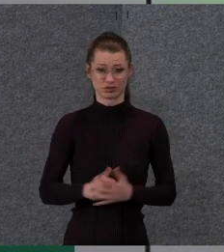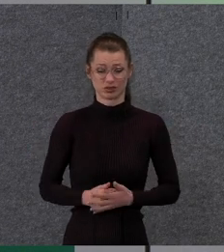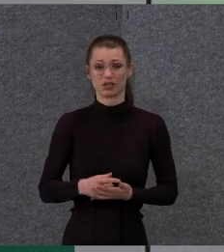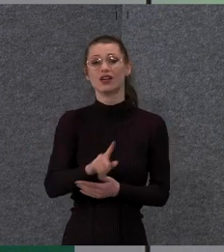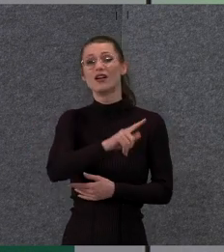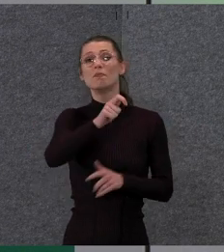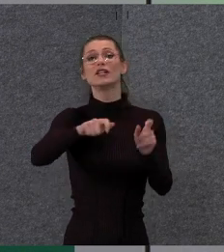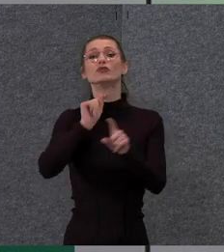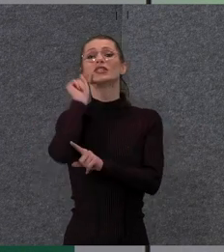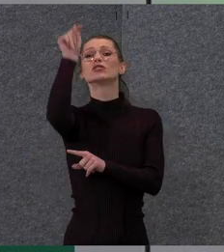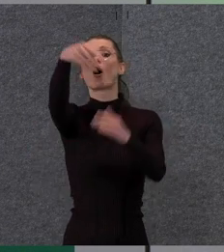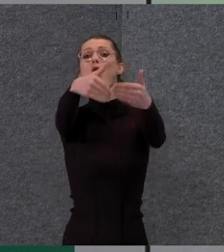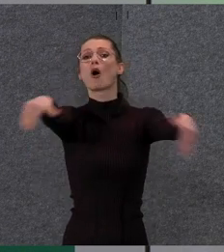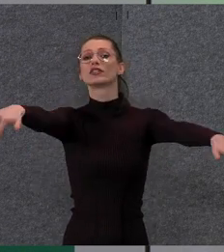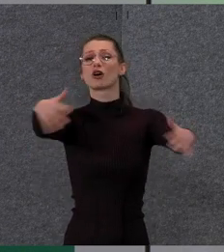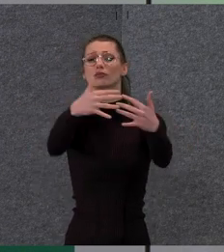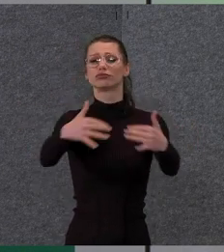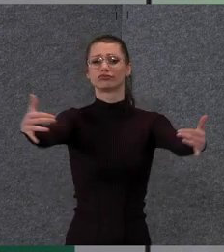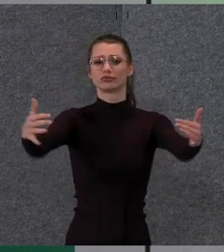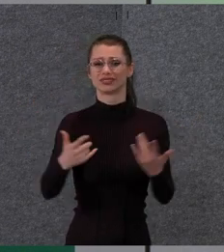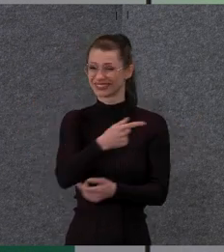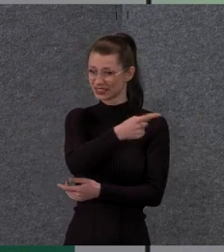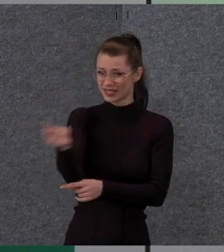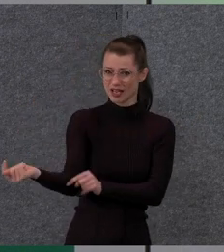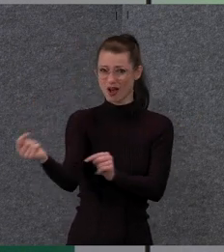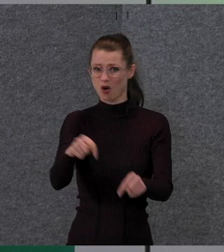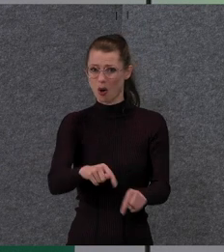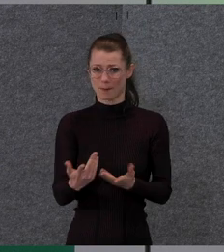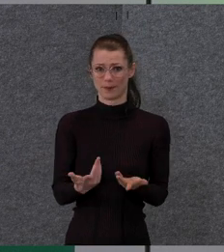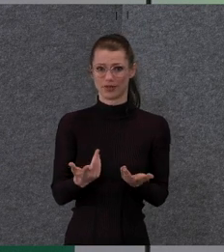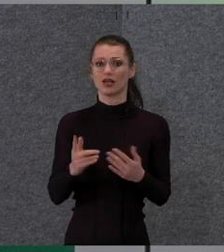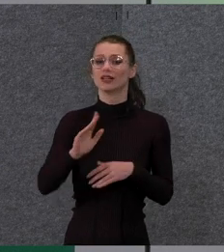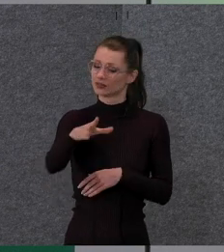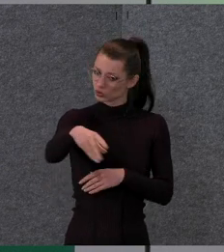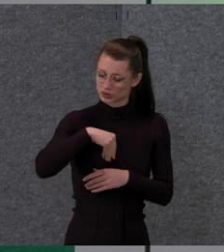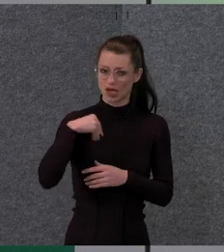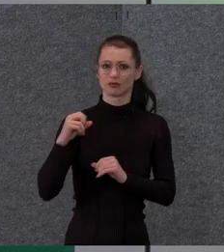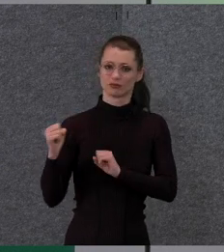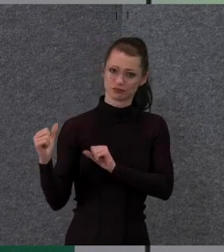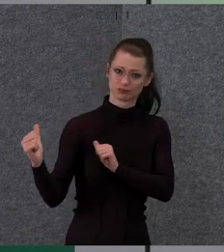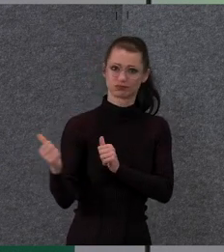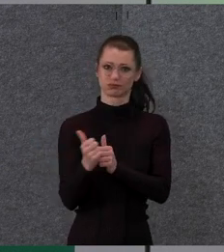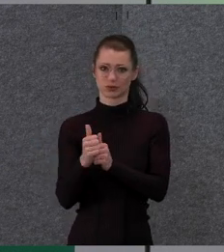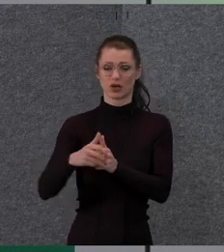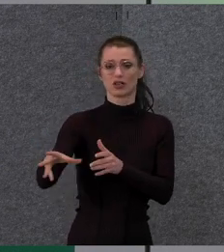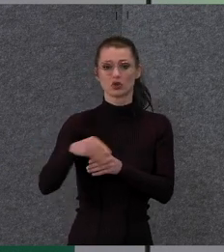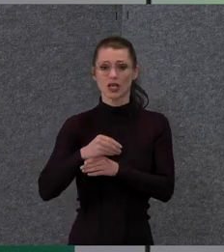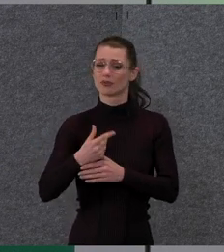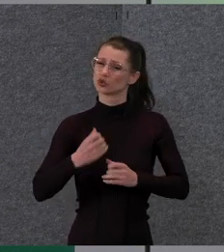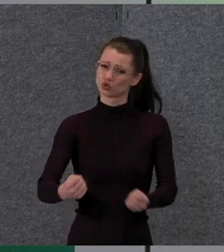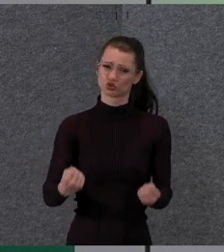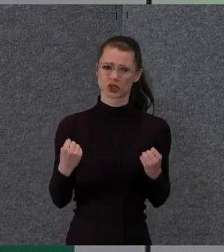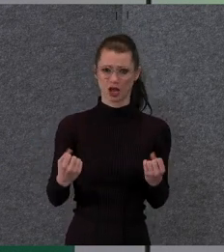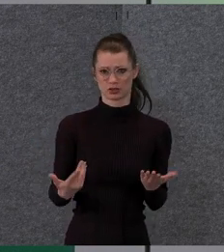zum Horizont. Ihr wart gekommen. Ihr seid an unsere Seite geeilt und gemeinsam waren wir so